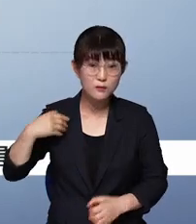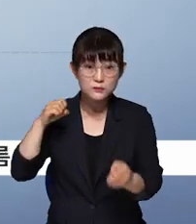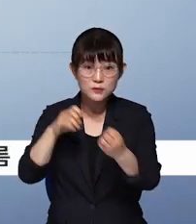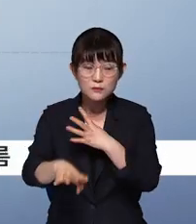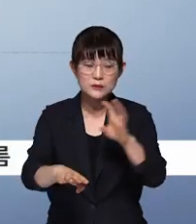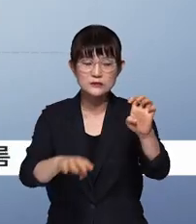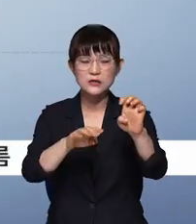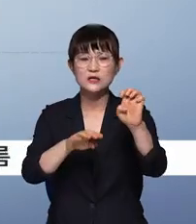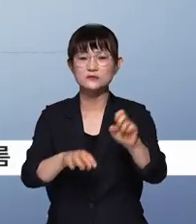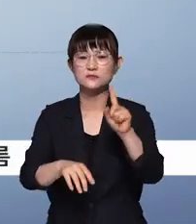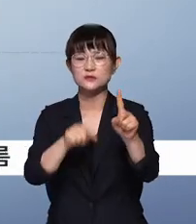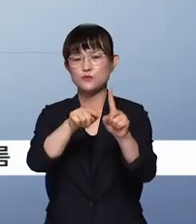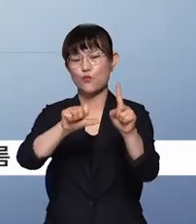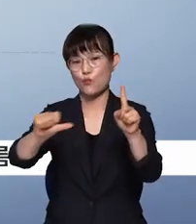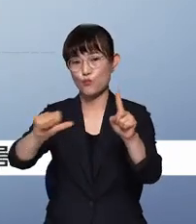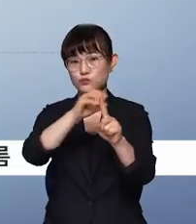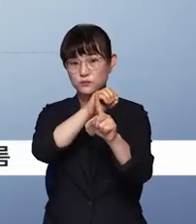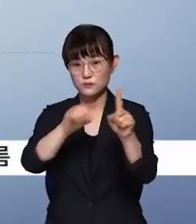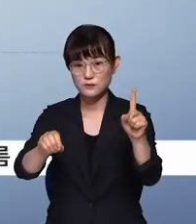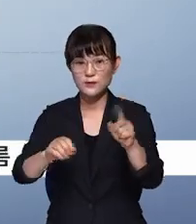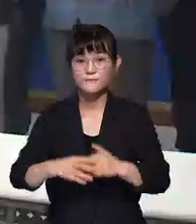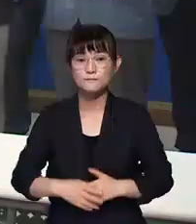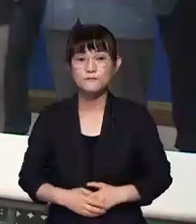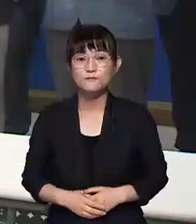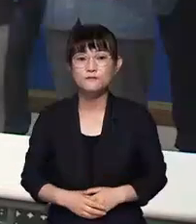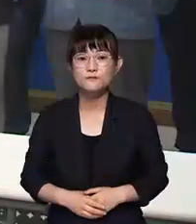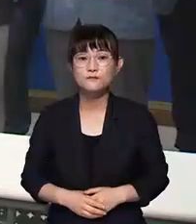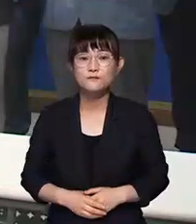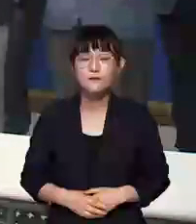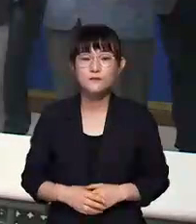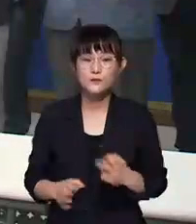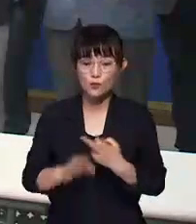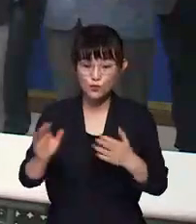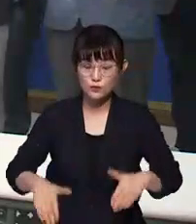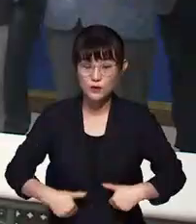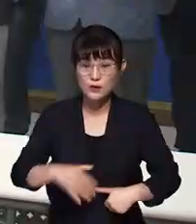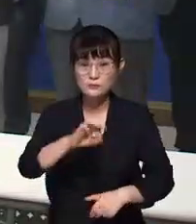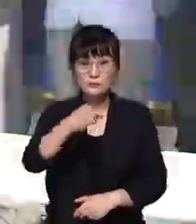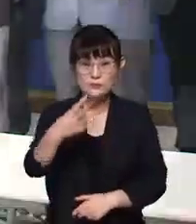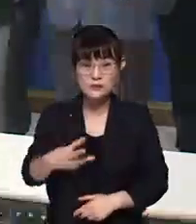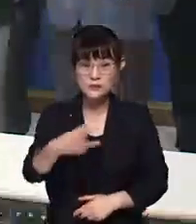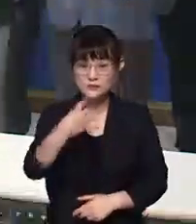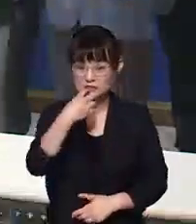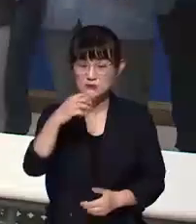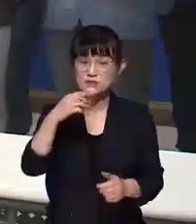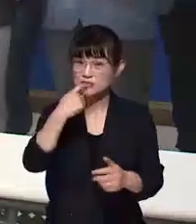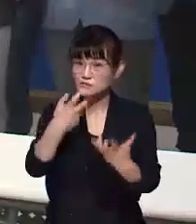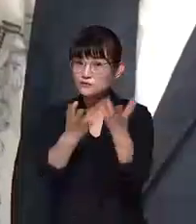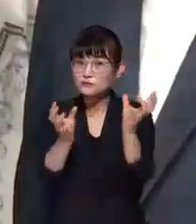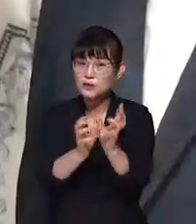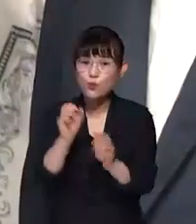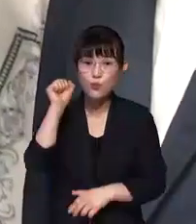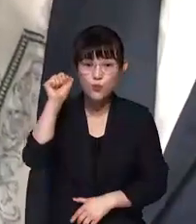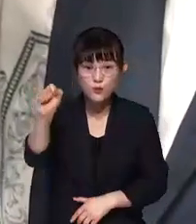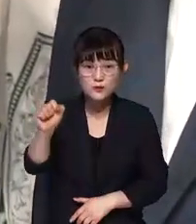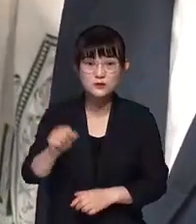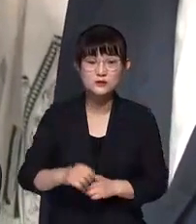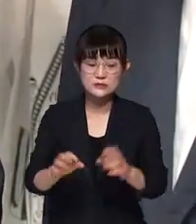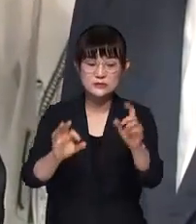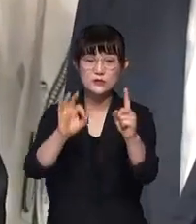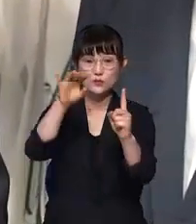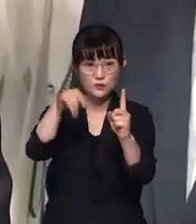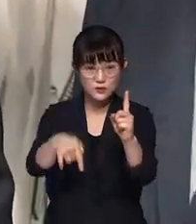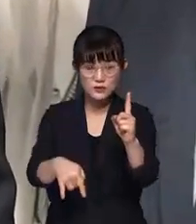무려 41.5%로 조사됐습니다. 동남을 민주당 후보 적합도에서 5차 범위 밖 1위를